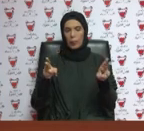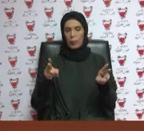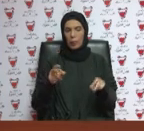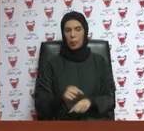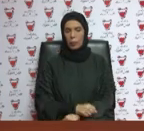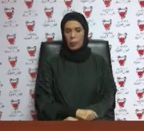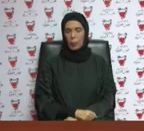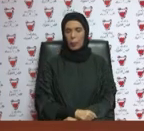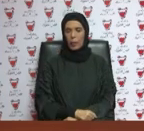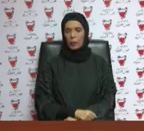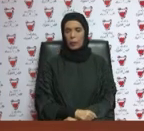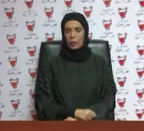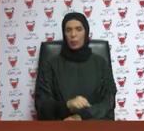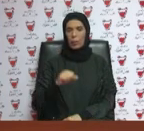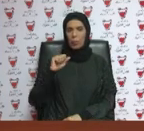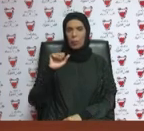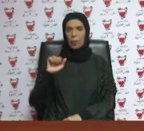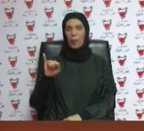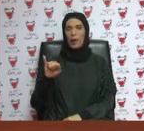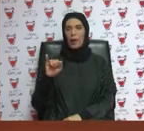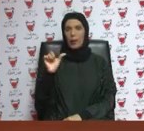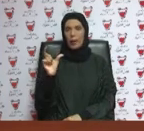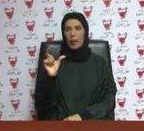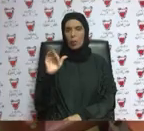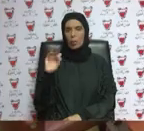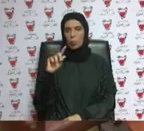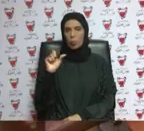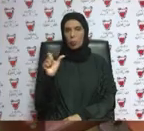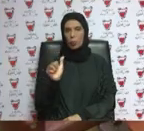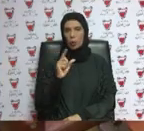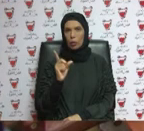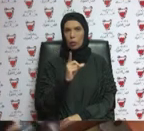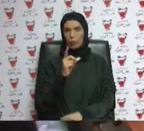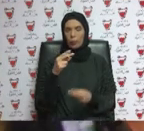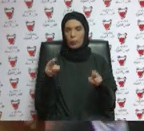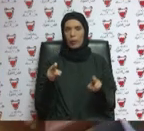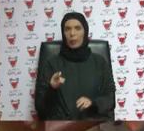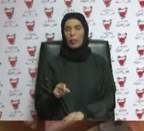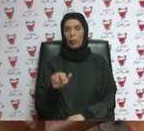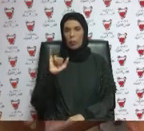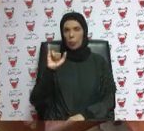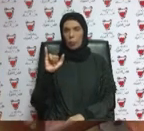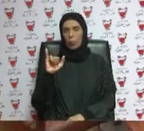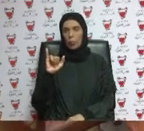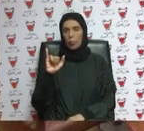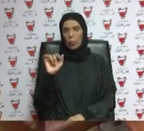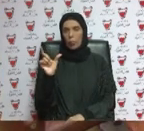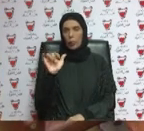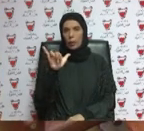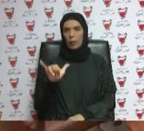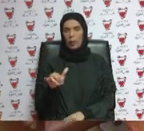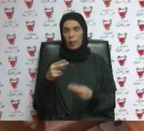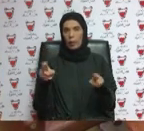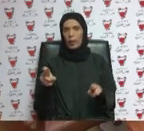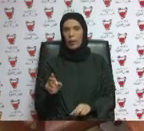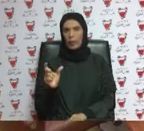الخزاعي، الدكتور منصور محمد عبد الله سرحان، منى يوسف خليل المؤيد،